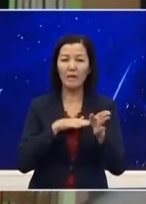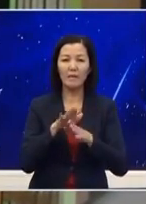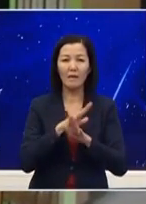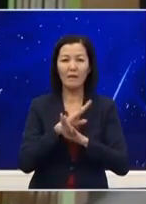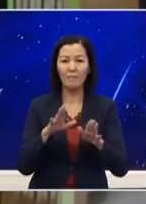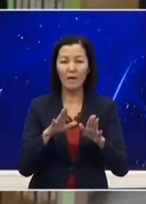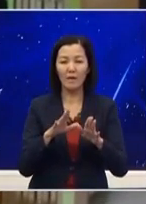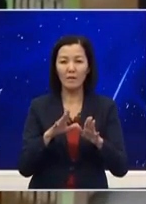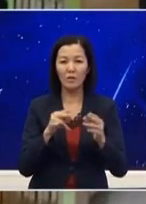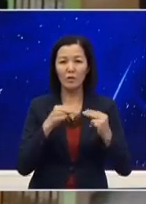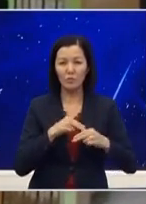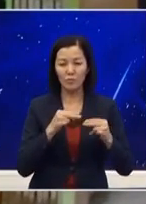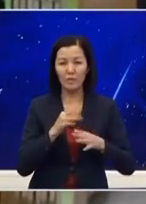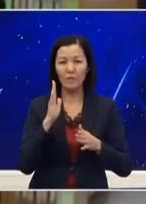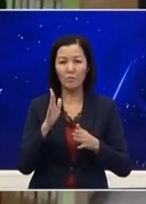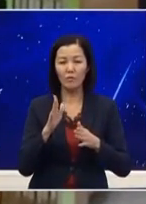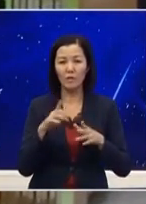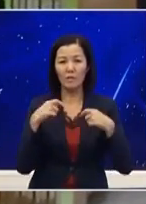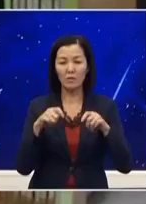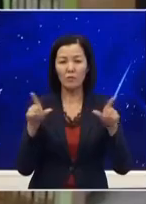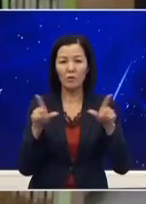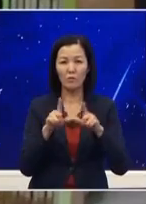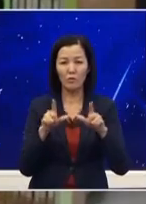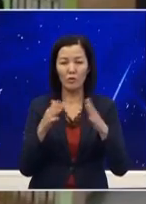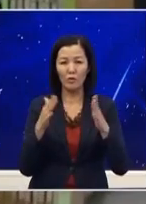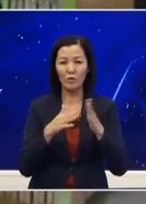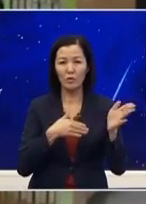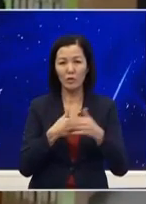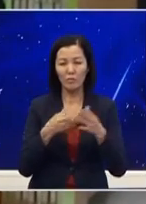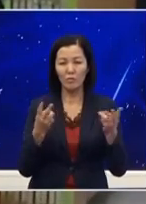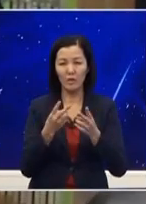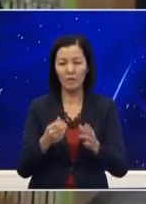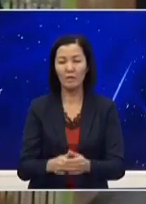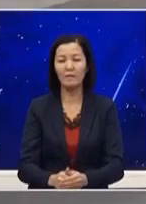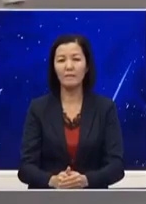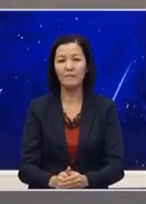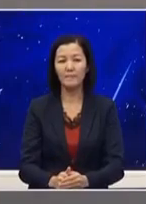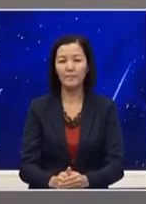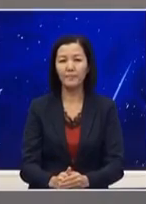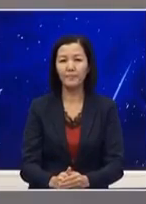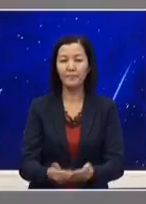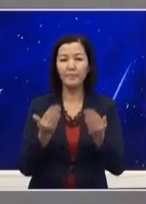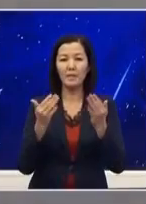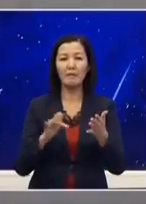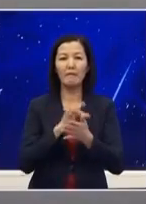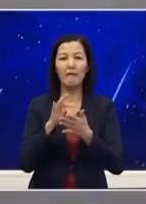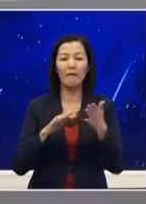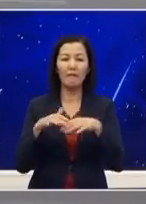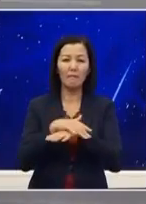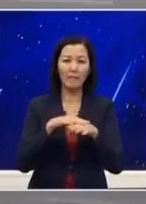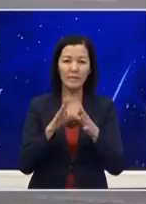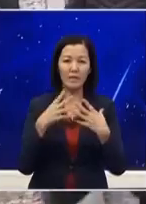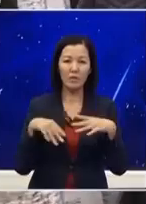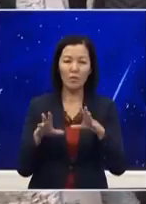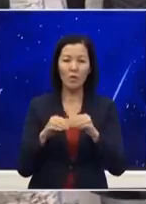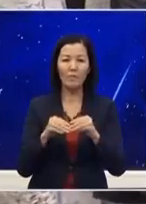үйлері болатын болса, ол сауда үйлерін жабуға тура келеді. Сол туралы ескерту жұмыстарын жүргізудеміз. Енді қалалық базарлар мен қоғамдық